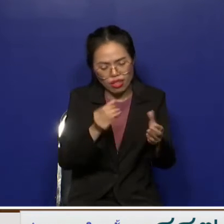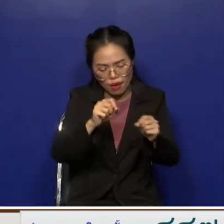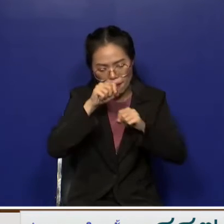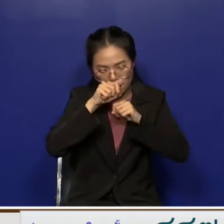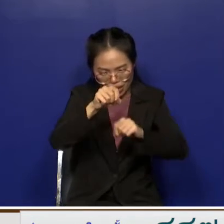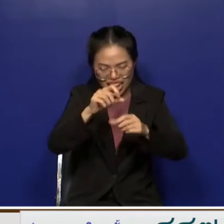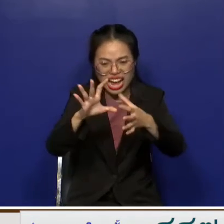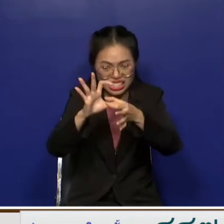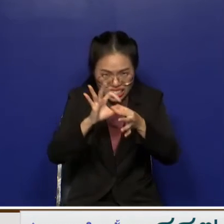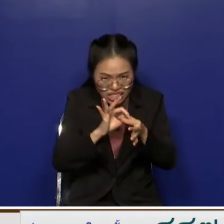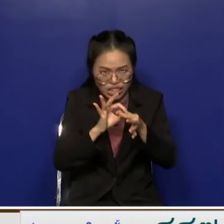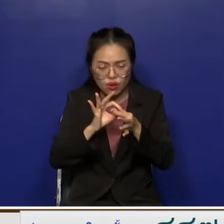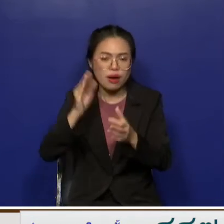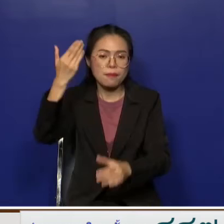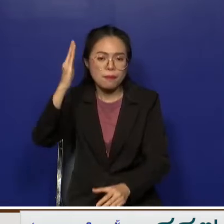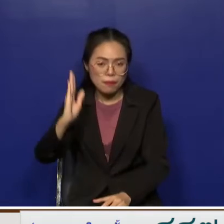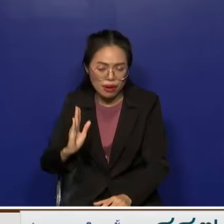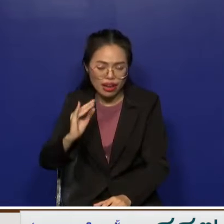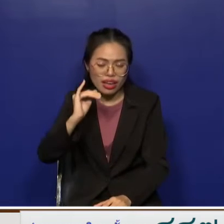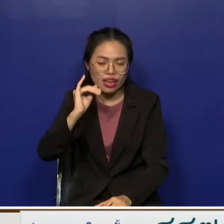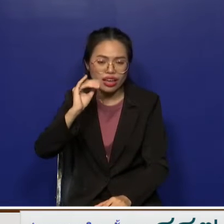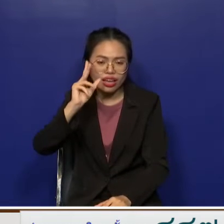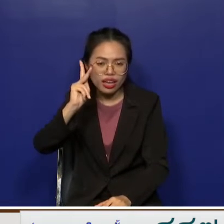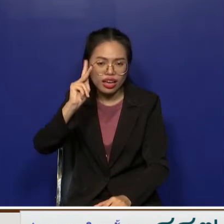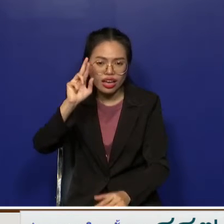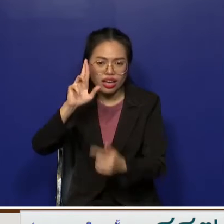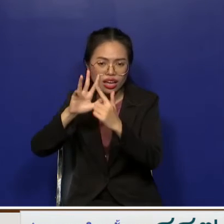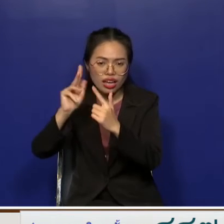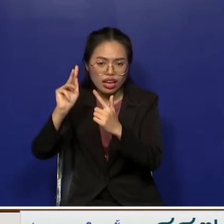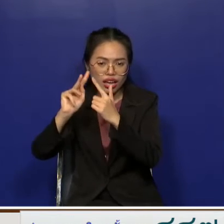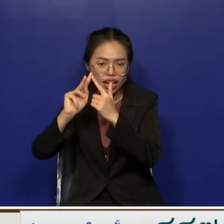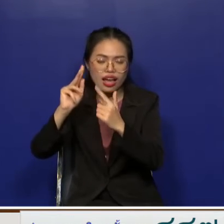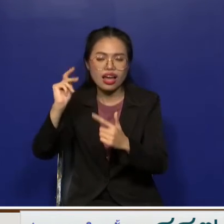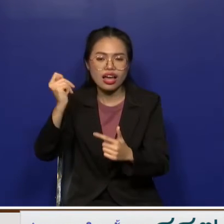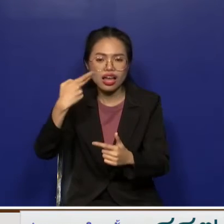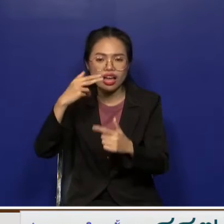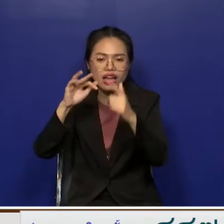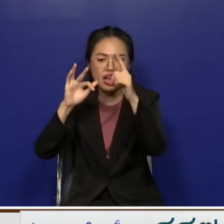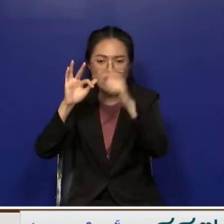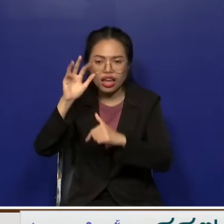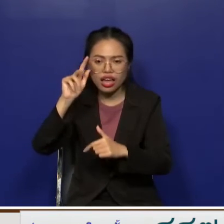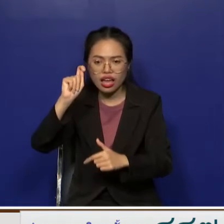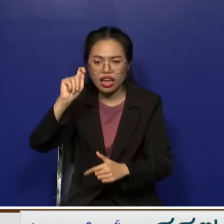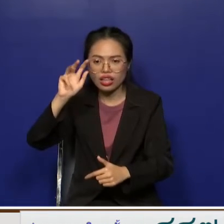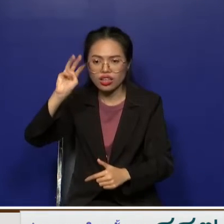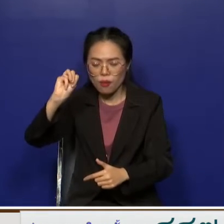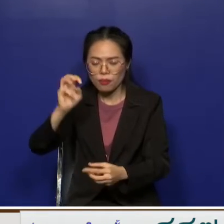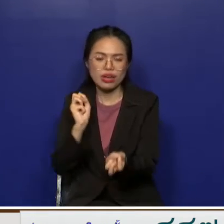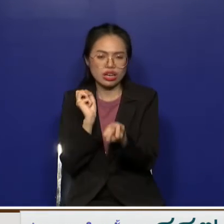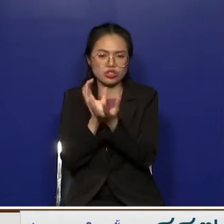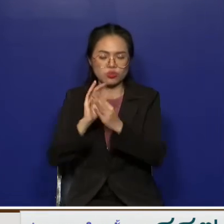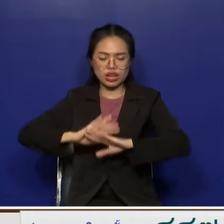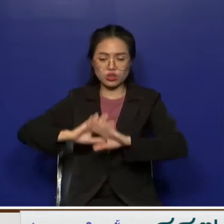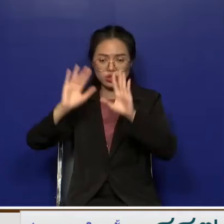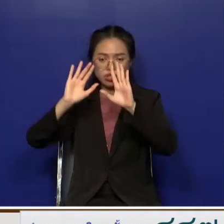ข้องกับพืชกระท่อมนะครับที่บัญญัติไว้นะครับเพื่อไม่ให้เกิดผลกระทบหลังจากยกเลิกนะครับ